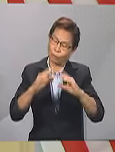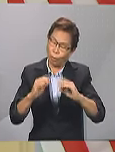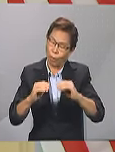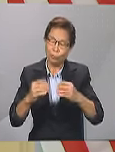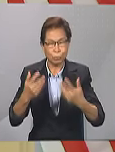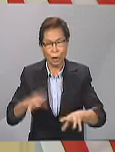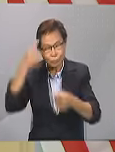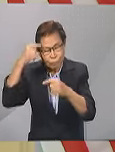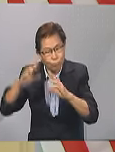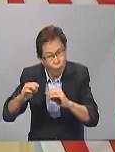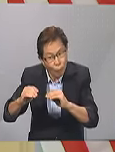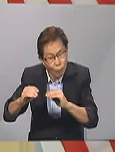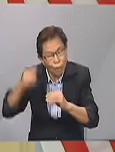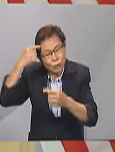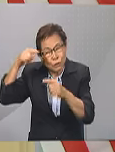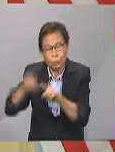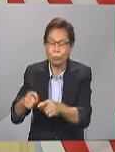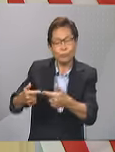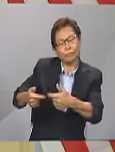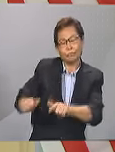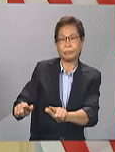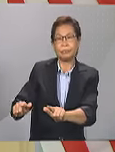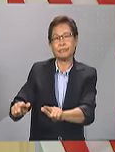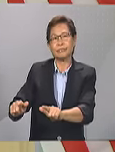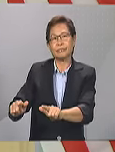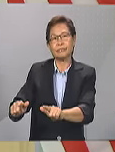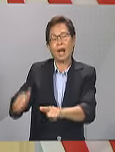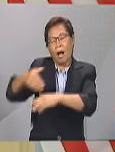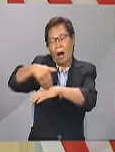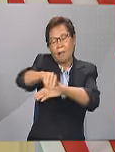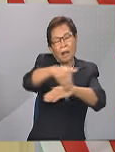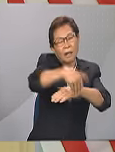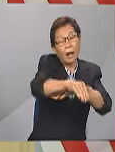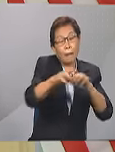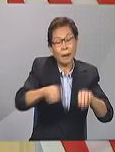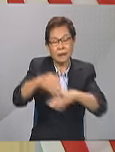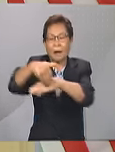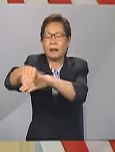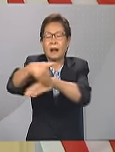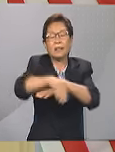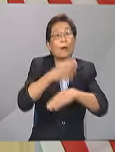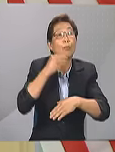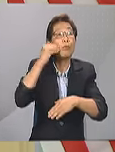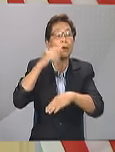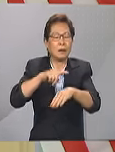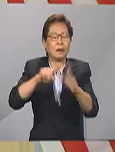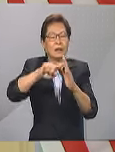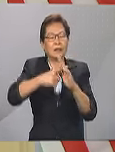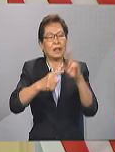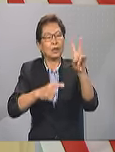bersetuju untuk memenangkan pergerakan mengantar pulang pelajar bermula pada